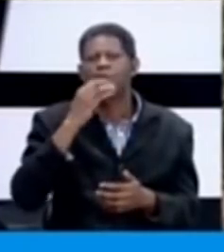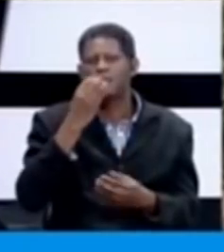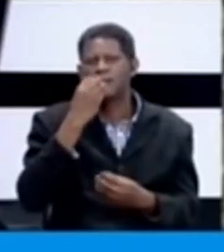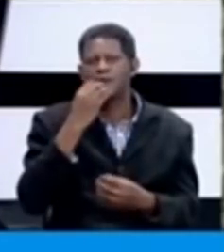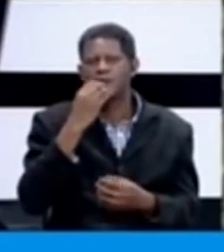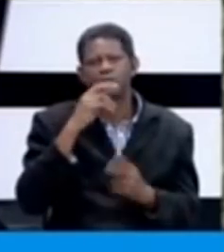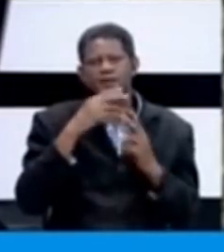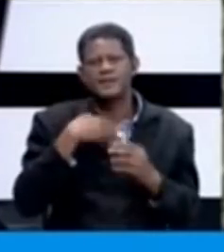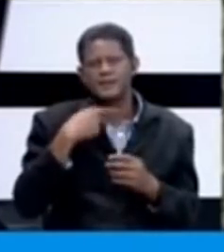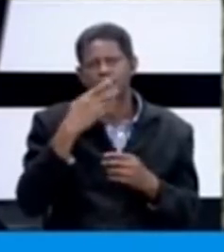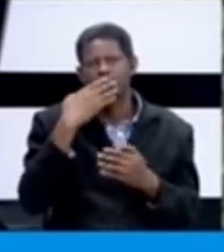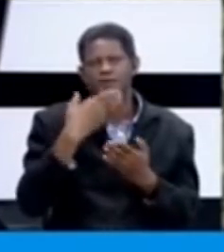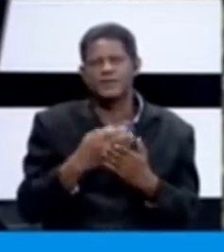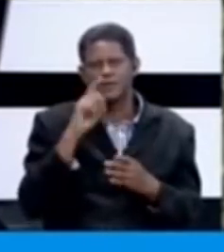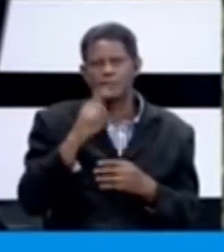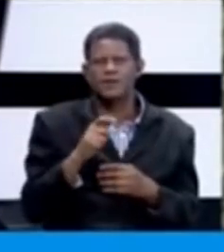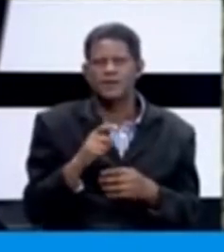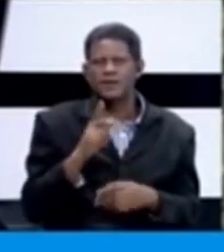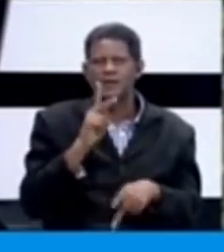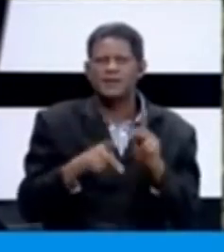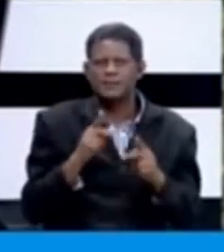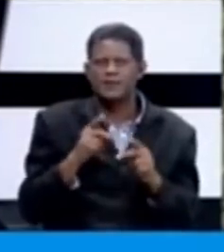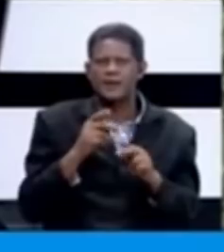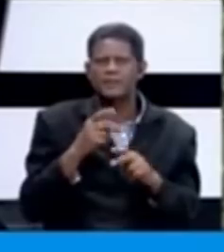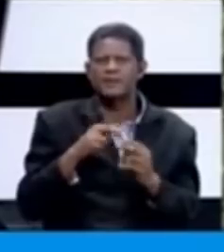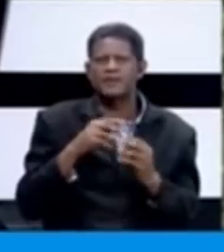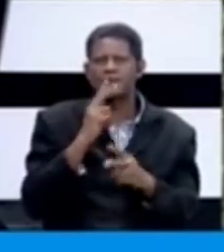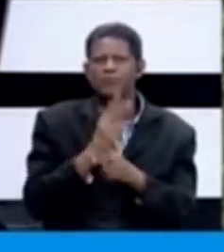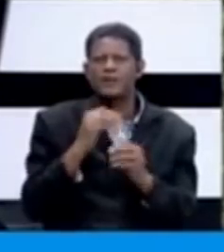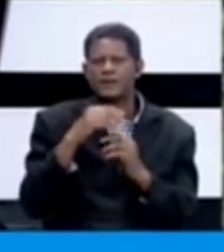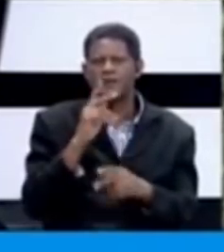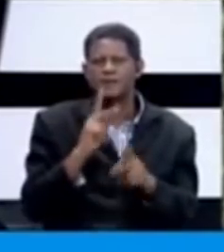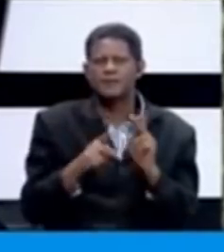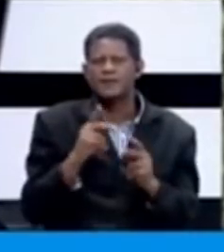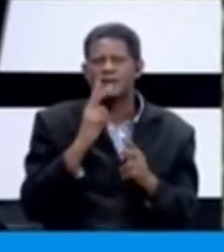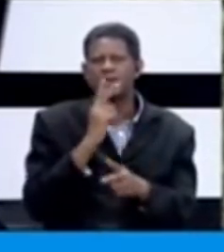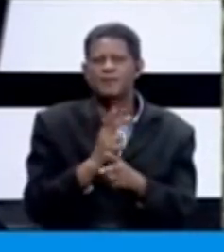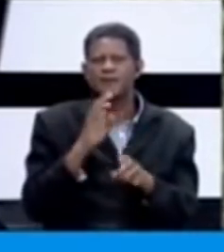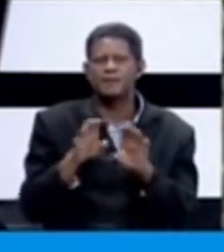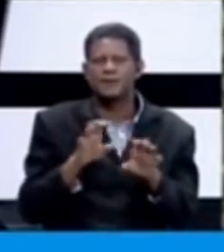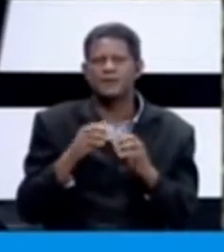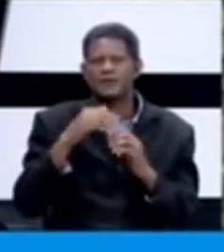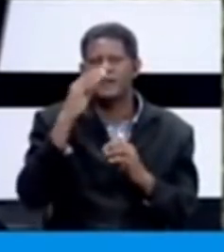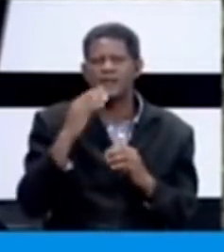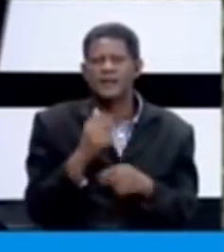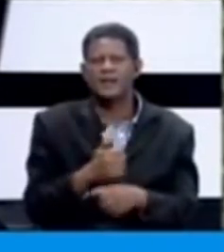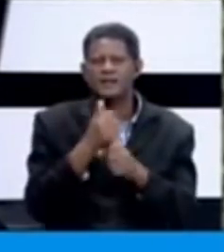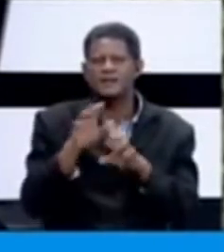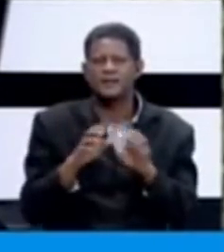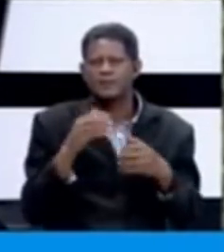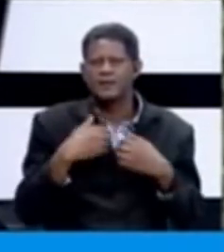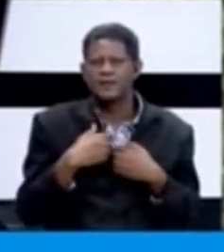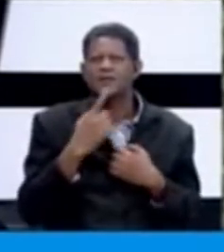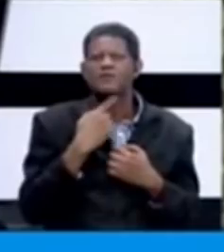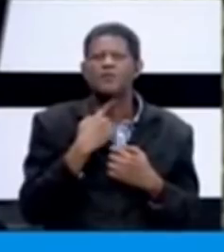ዝግብኦን እዩ። ሕብረተሰቡ ማለት ነው ከሚጠበቀው በላይ ደጋፉን እያደረገልን ነው ማለት ነው። ሕብረተሰብ ትፅቢት ካብ ዝገብሮ ንላዕሊ ሓገዝ ይገብር ኣሎ።